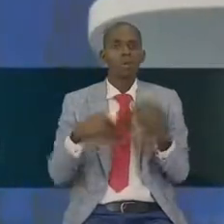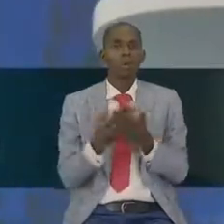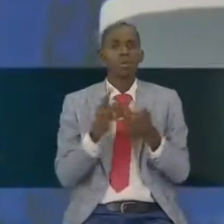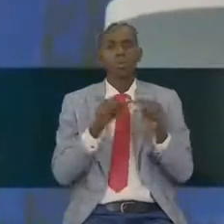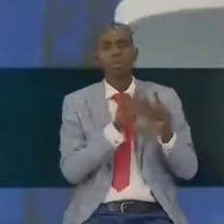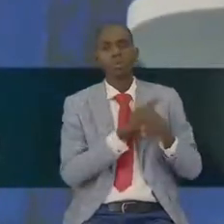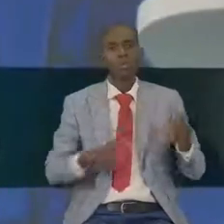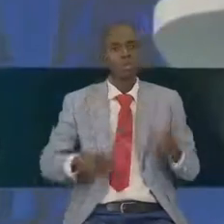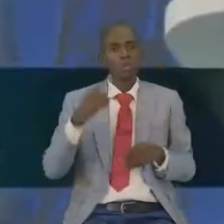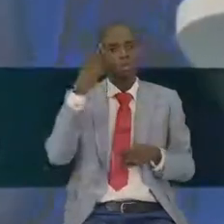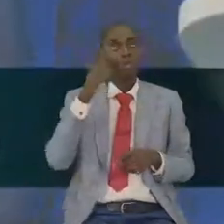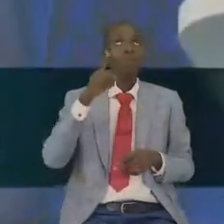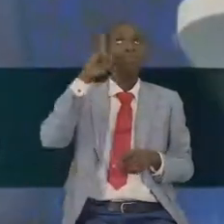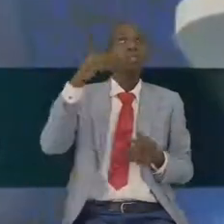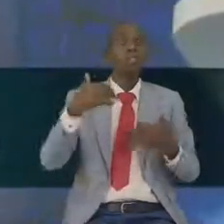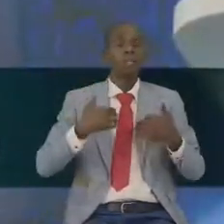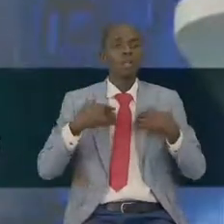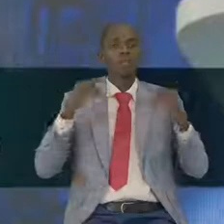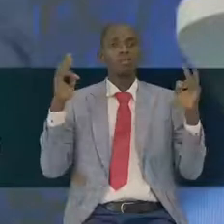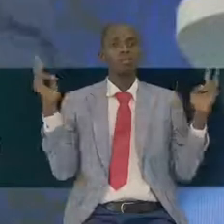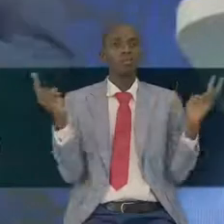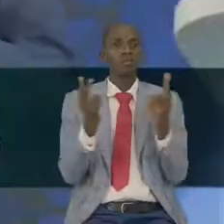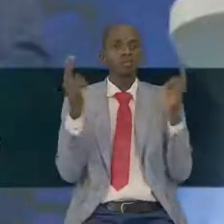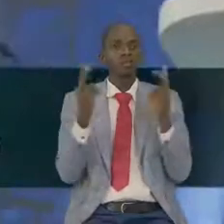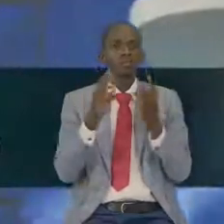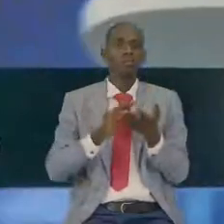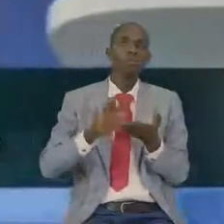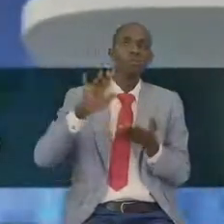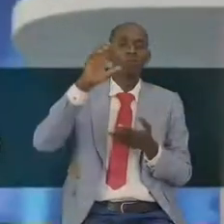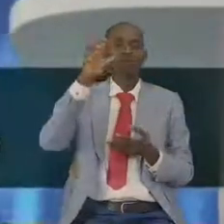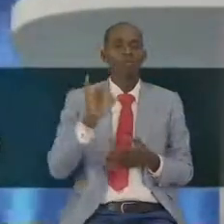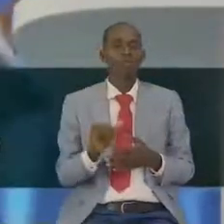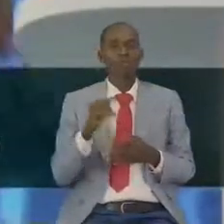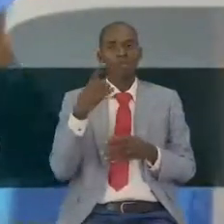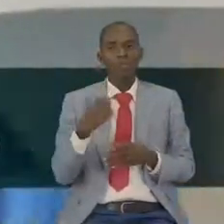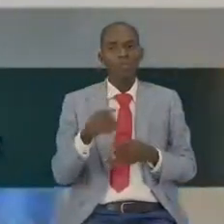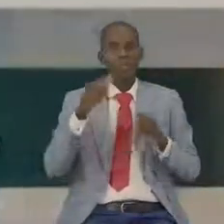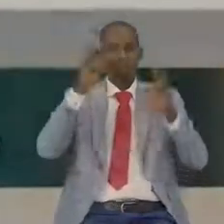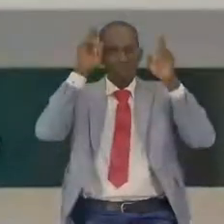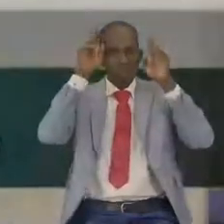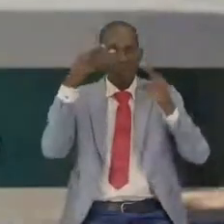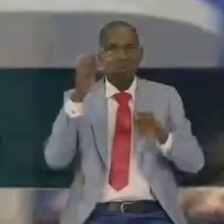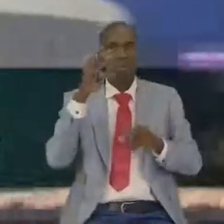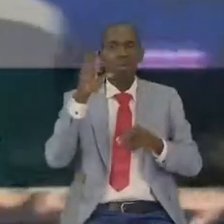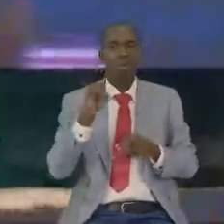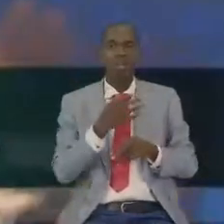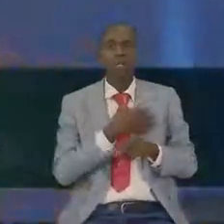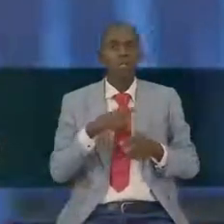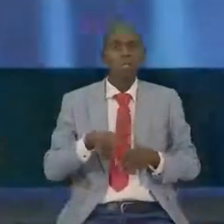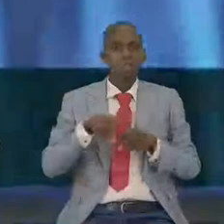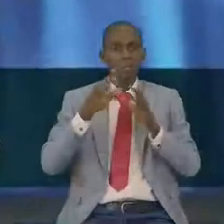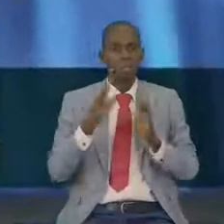sa gloire. » Il a fait éclater sa gloire. Il a précipité dans la mer le cheval et